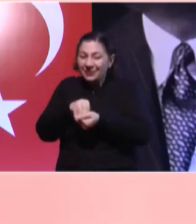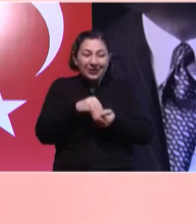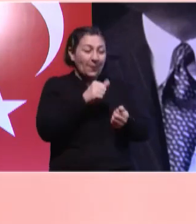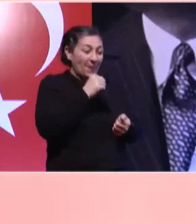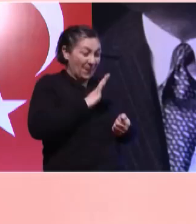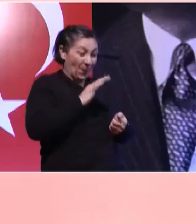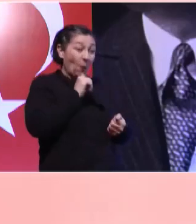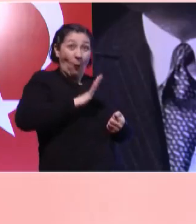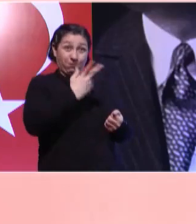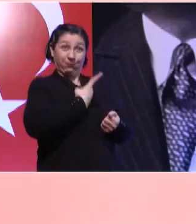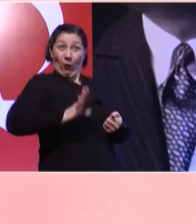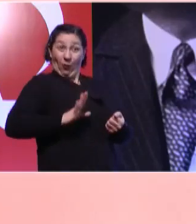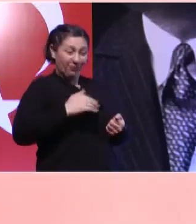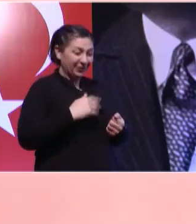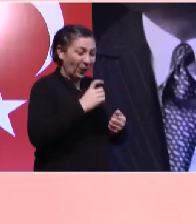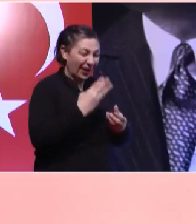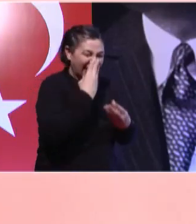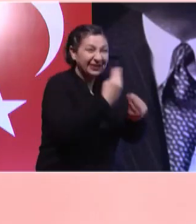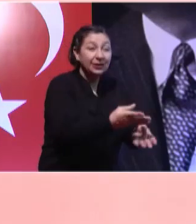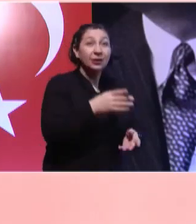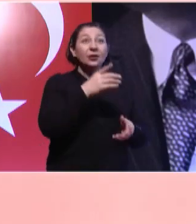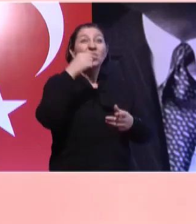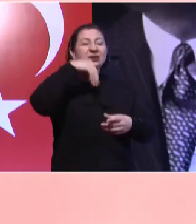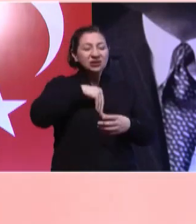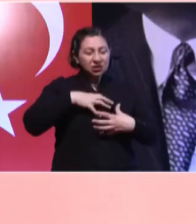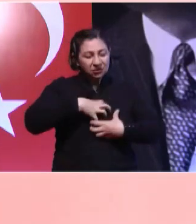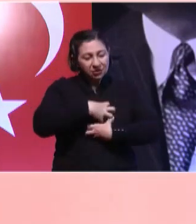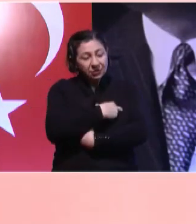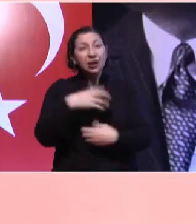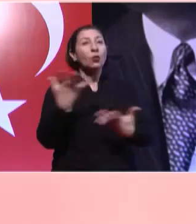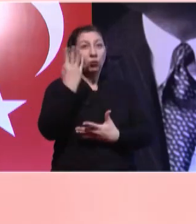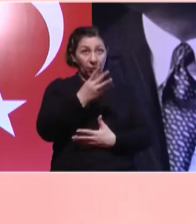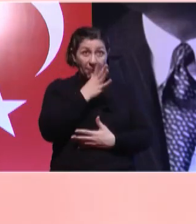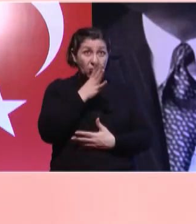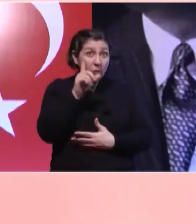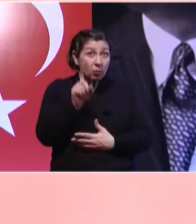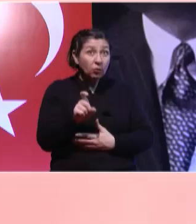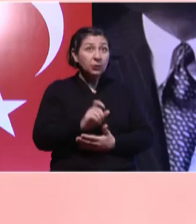bir babanın ruhunda yarattığı derin fırtınaları biliyor mu acaba?